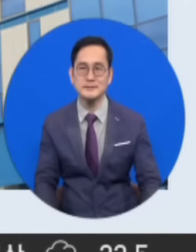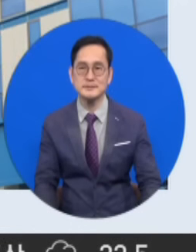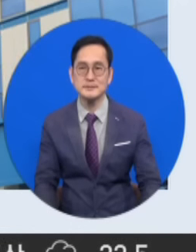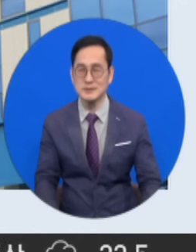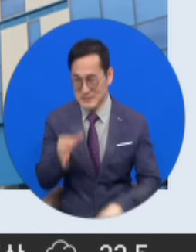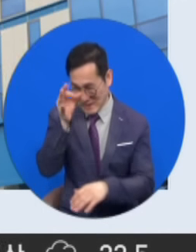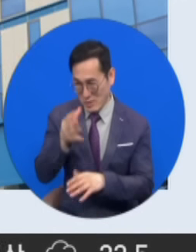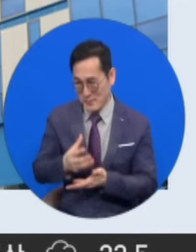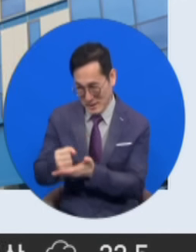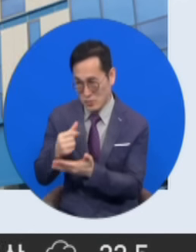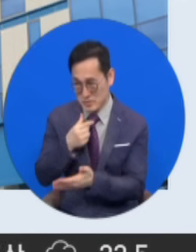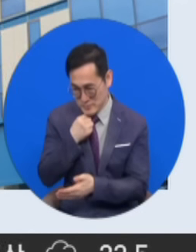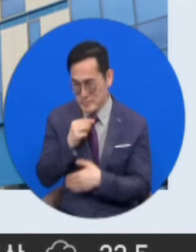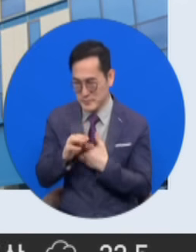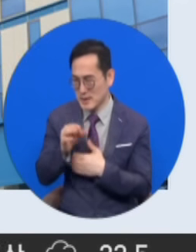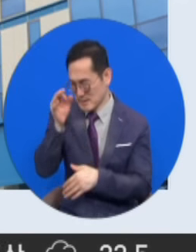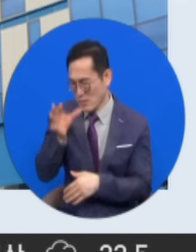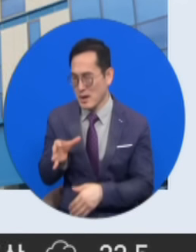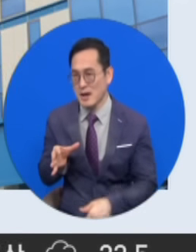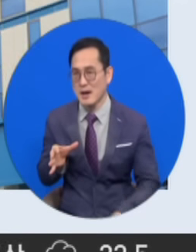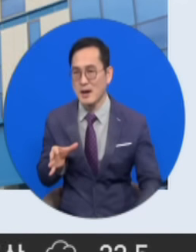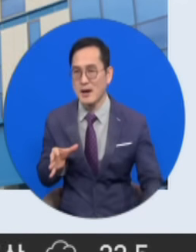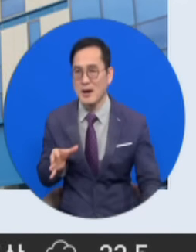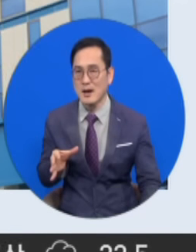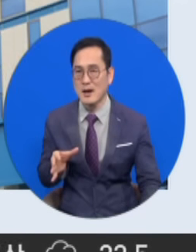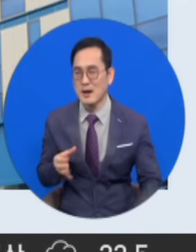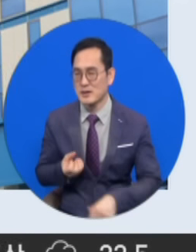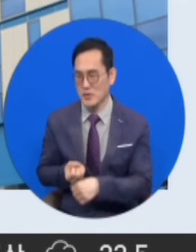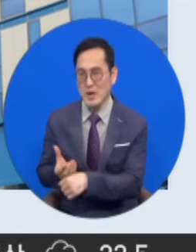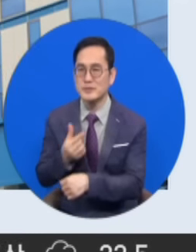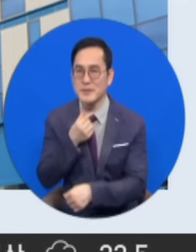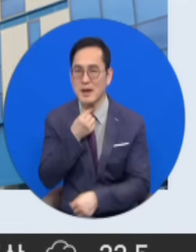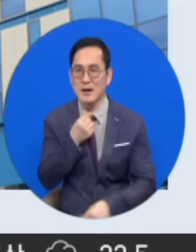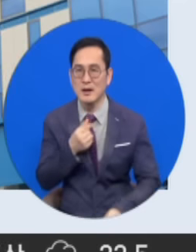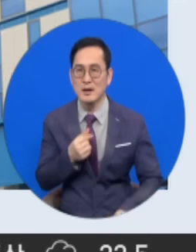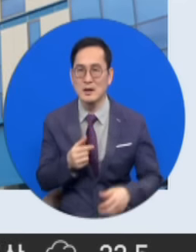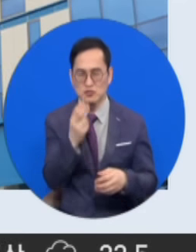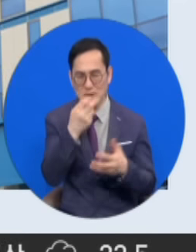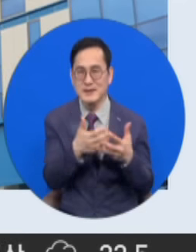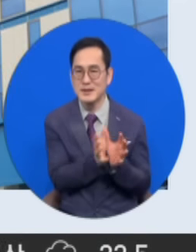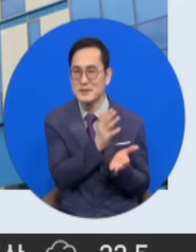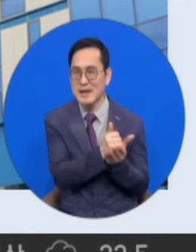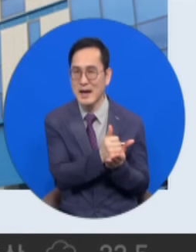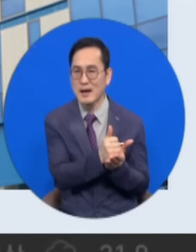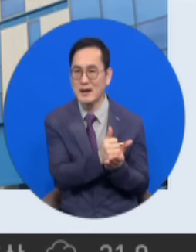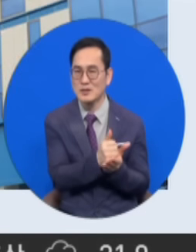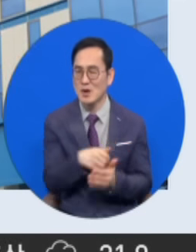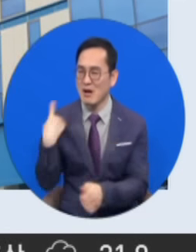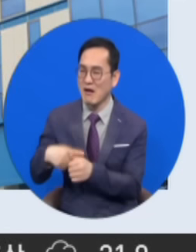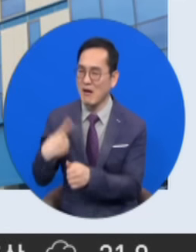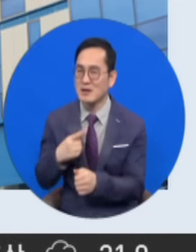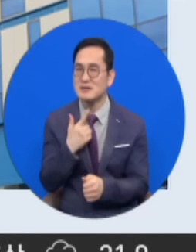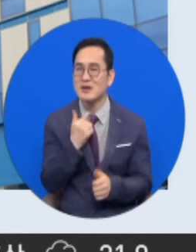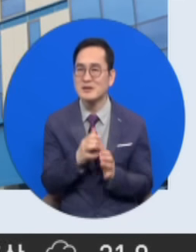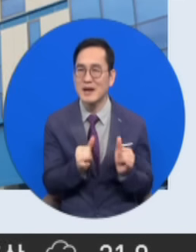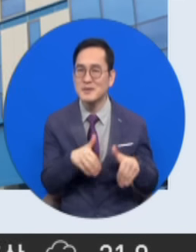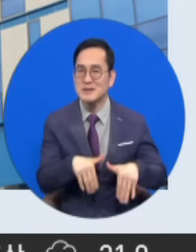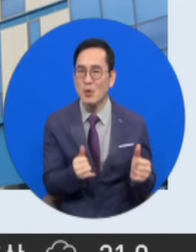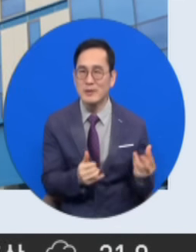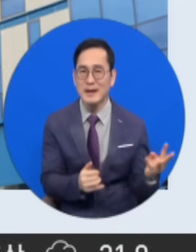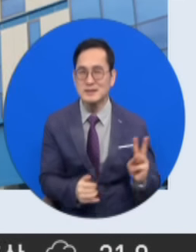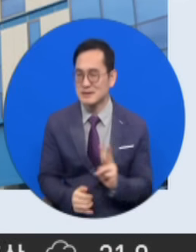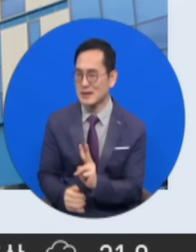사과를 받아줄 용의가 있다면 직접 찾아가 사과의 말씀을 전할 것이다. 수사팀장과 반말한 직원, 가만히 있어라고 말한 직원들이 함께